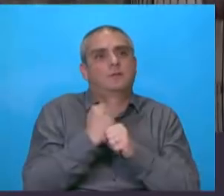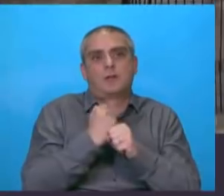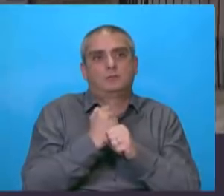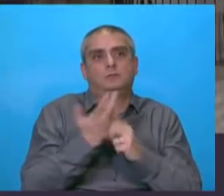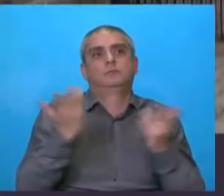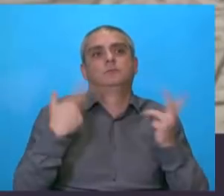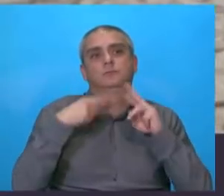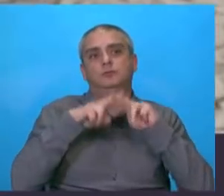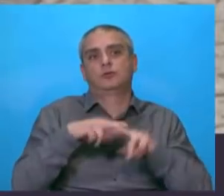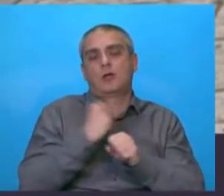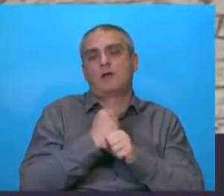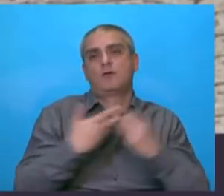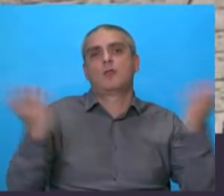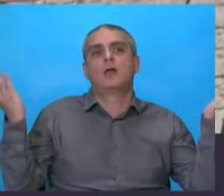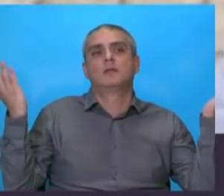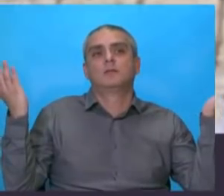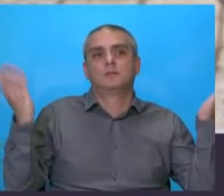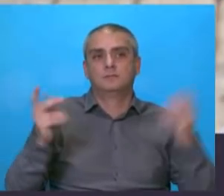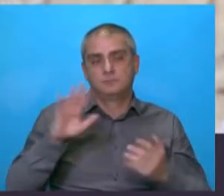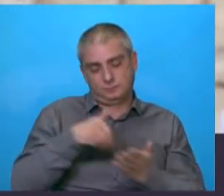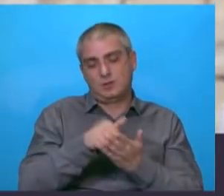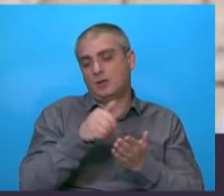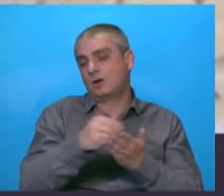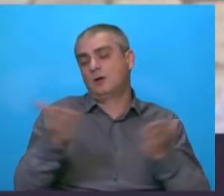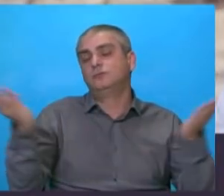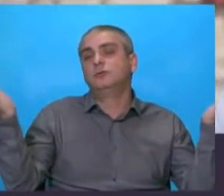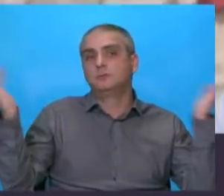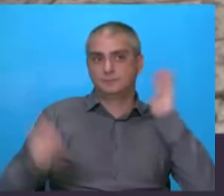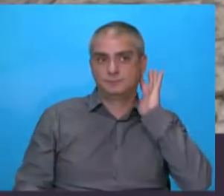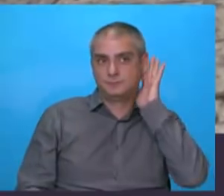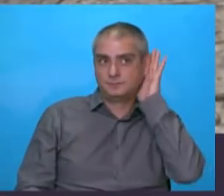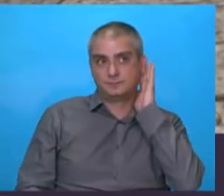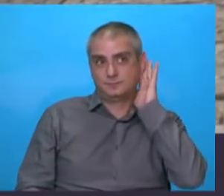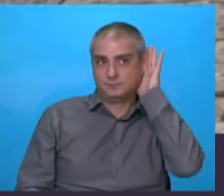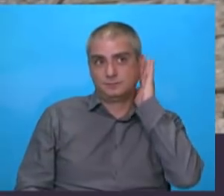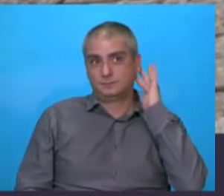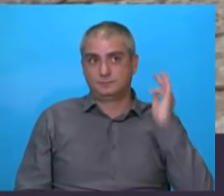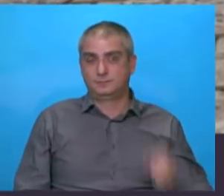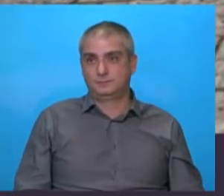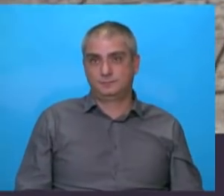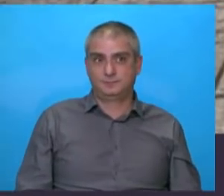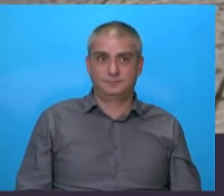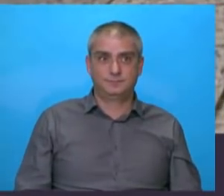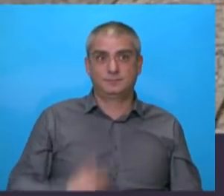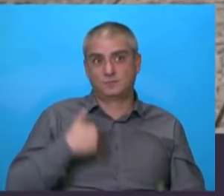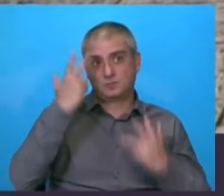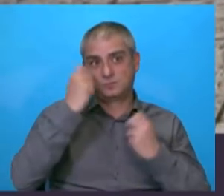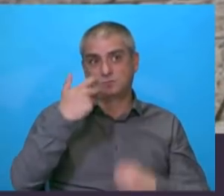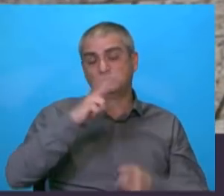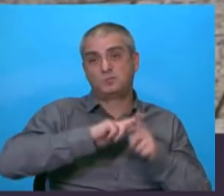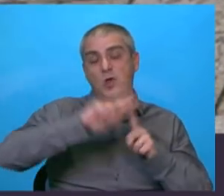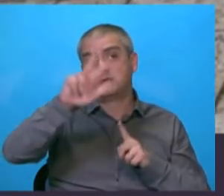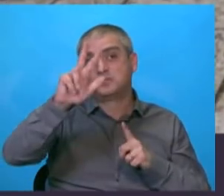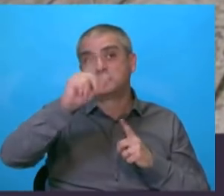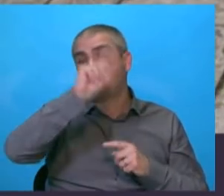אנחנו נשארנו בלי עבודה. וזה יכול להימשך גם, אנחנו מצפים שלושה חודשים,